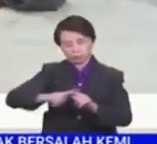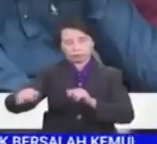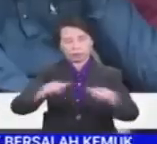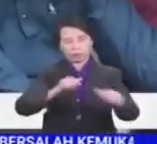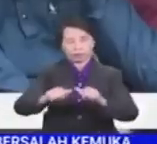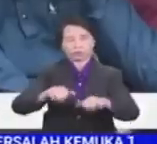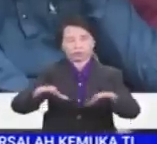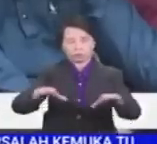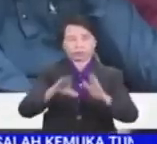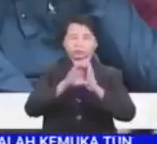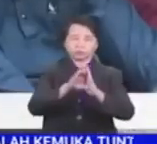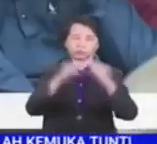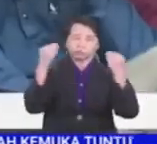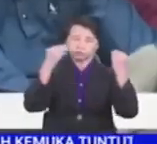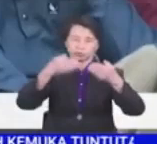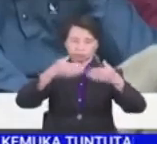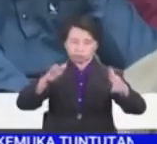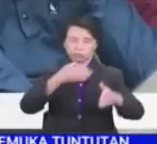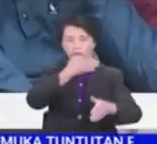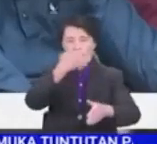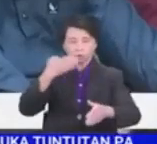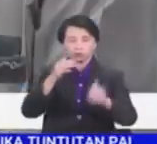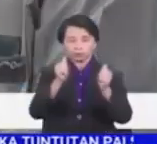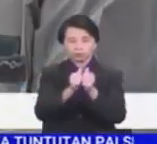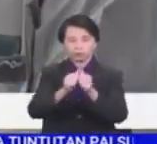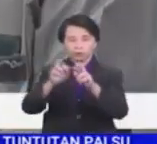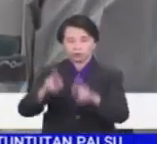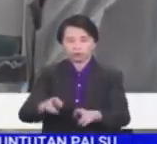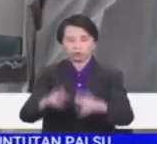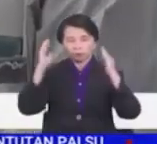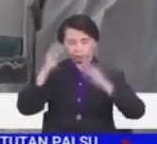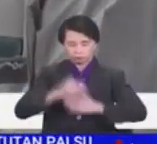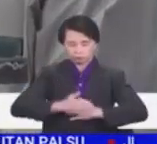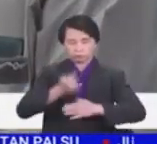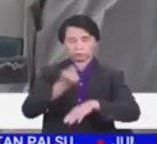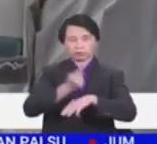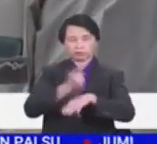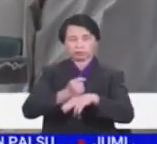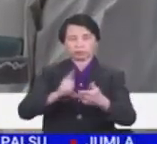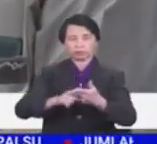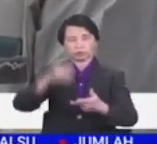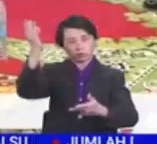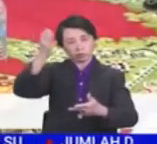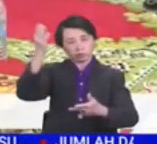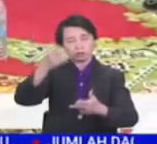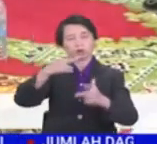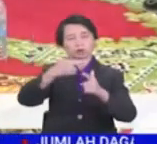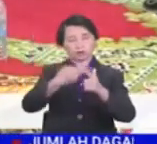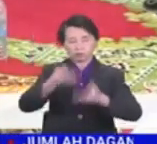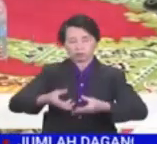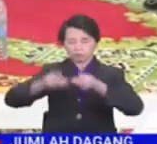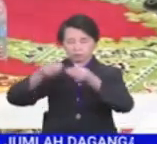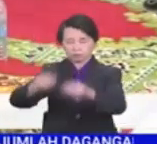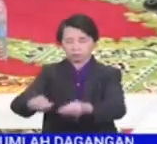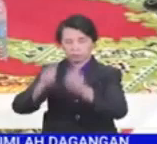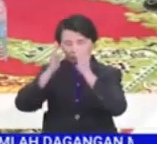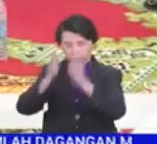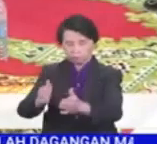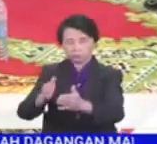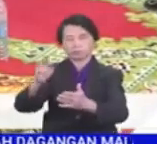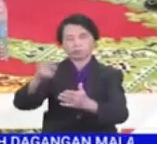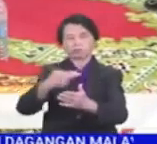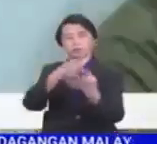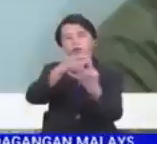adegan antaranya marlis buka puasa bersama rakyat sholat sunat tarawih tazkirah Ramadhan dan penyerahan sumbangan pihak in